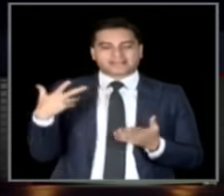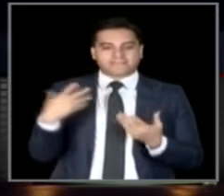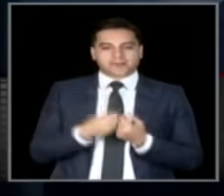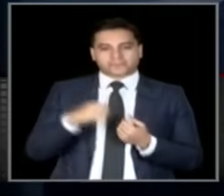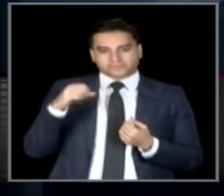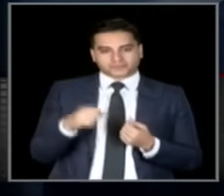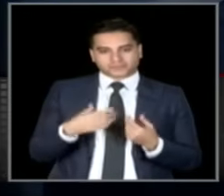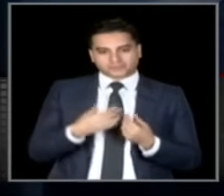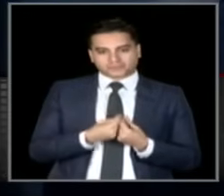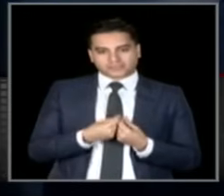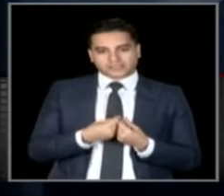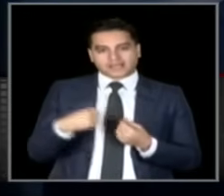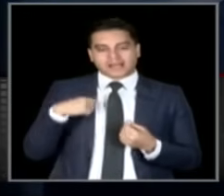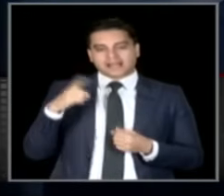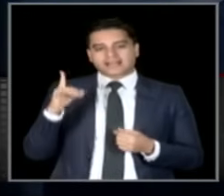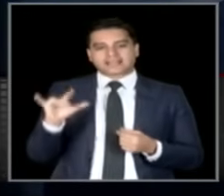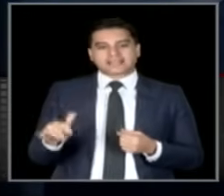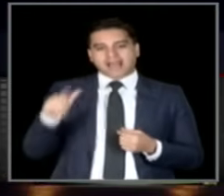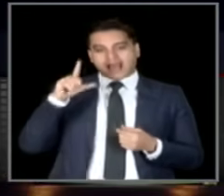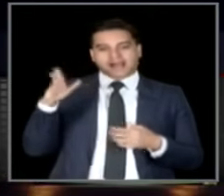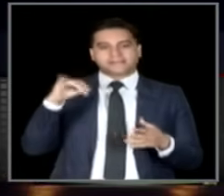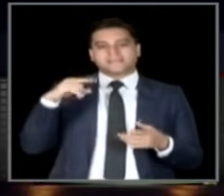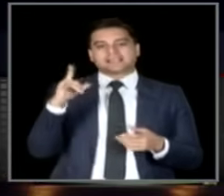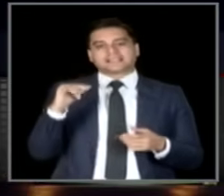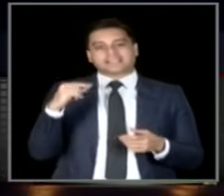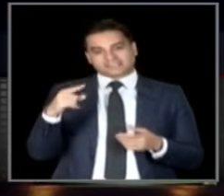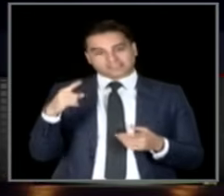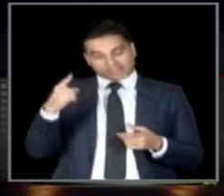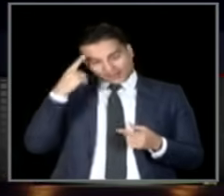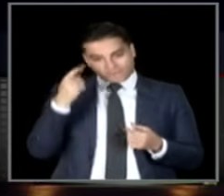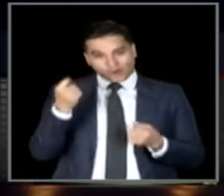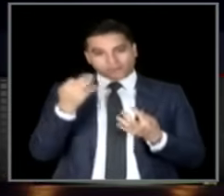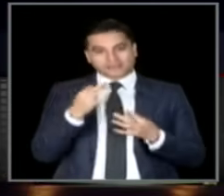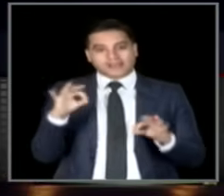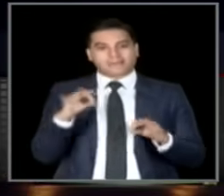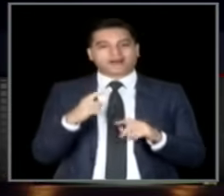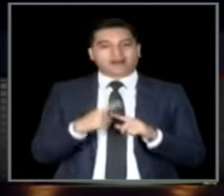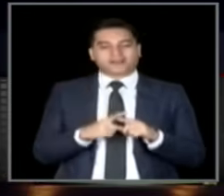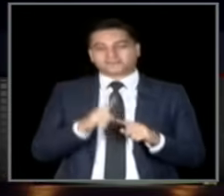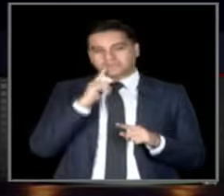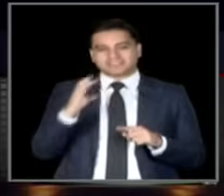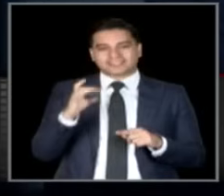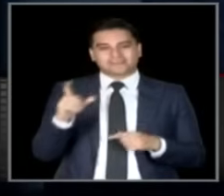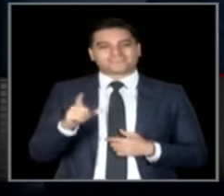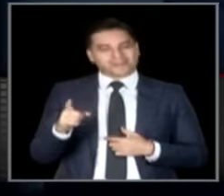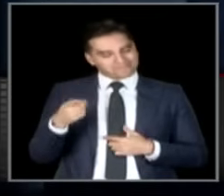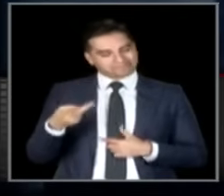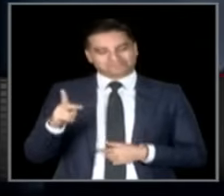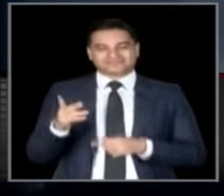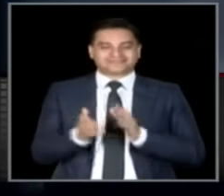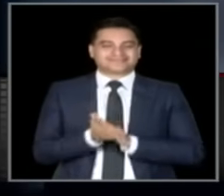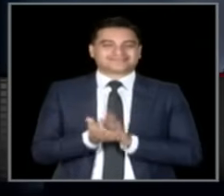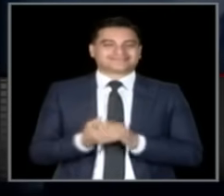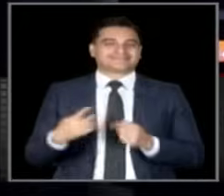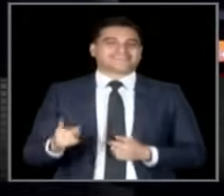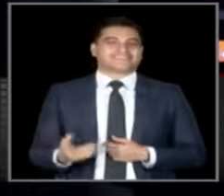مين؟ ضد ريال مدريد. لا، برشلونة. برشلونة صح. أنت عندك كل المعلومات غلط ما عدا المعلومة دي. محظوظ. الحمد